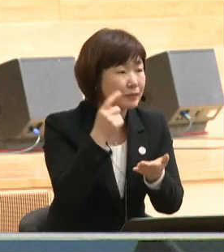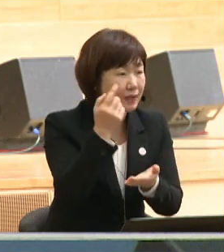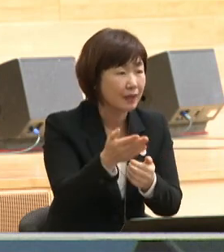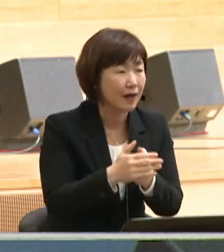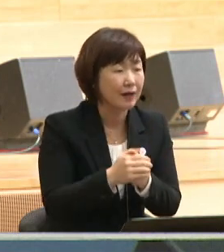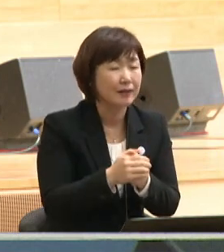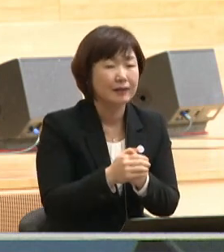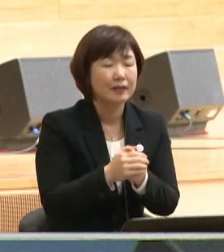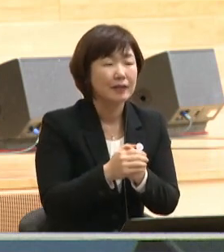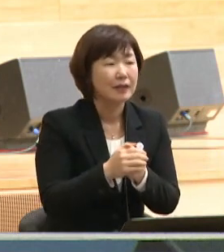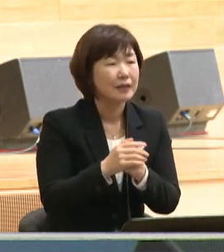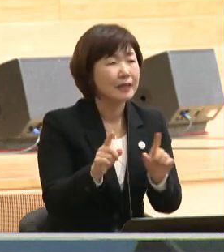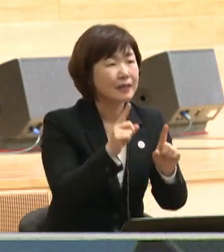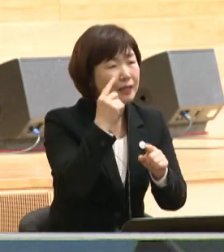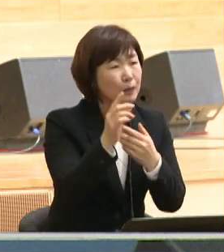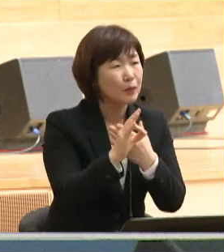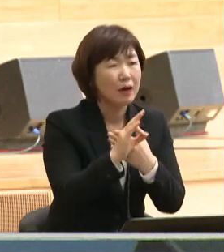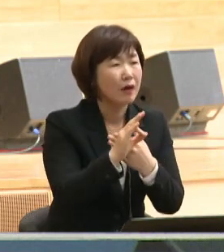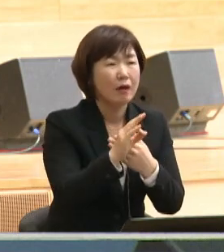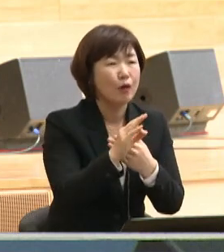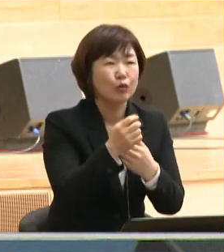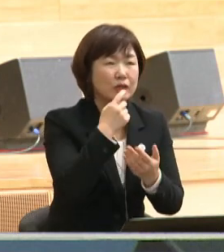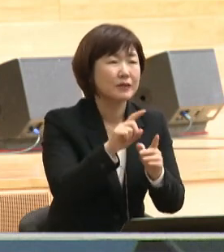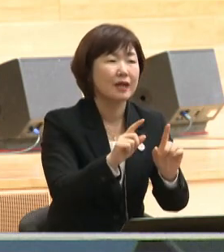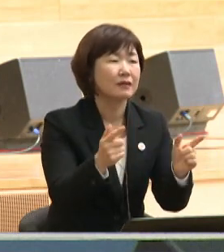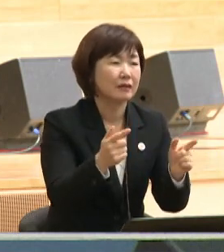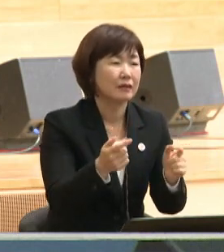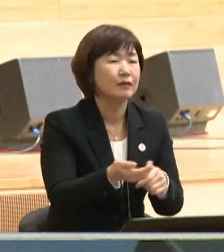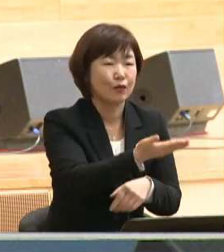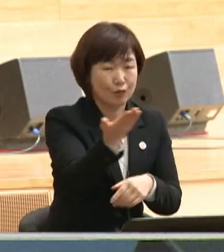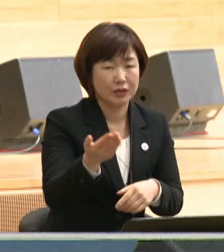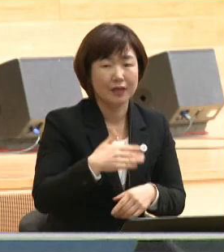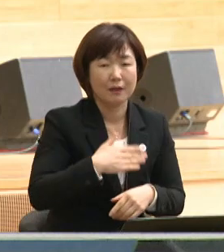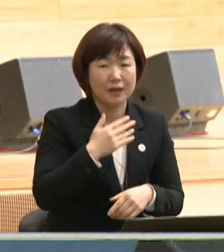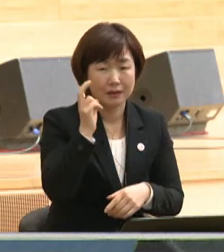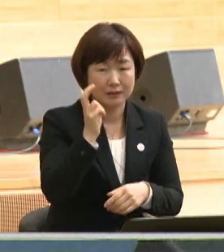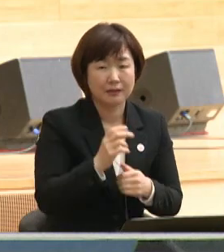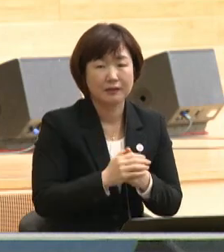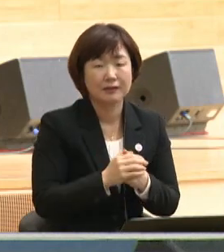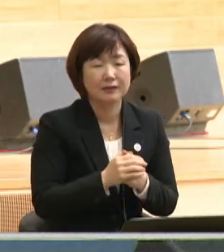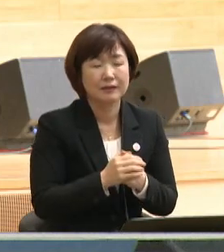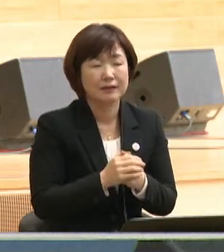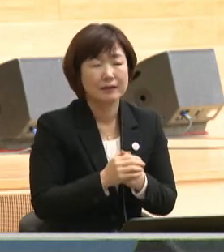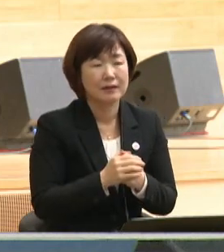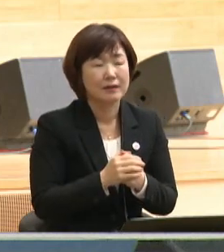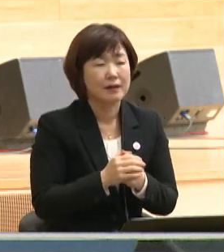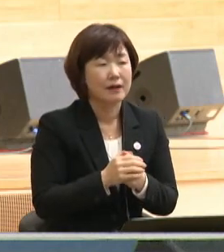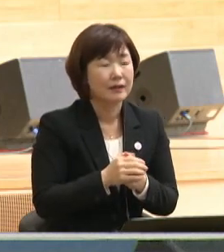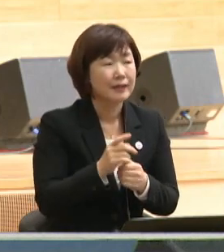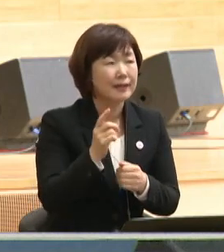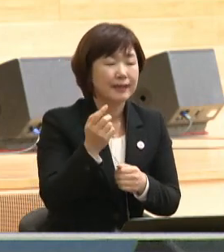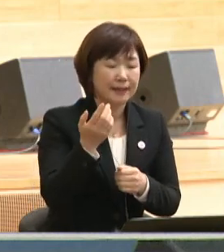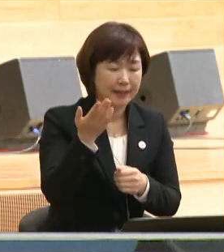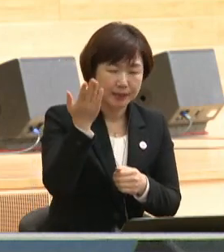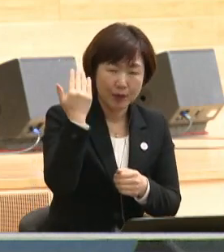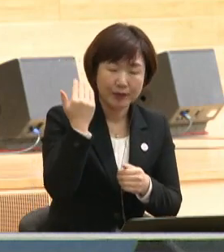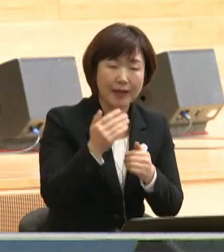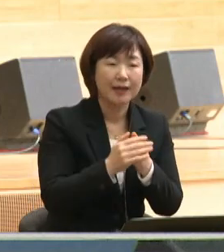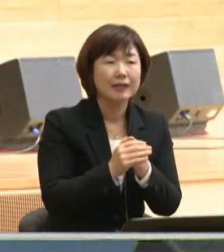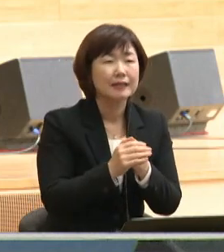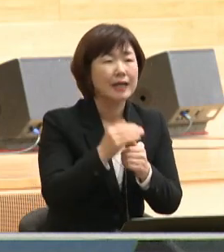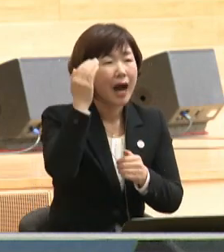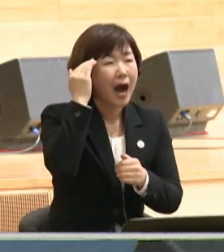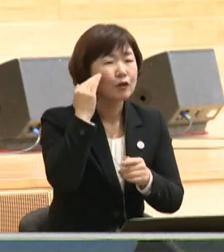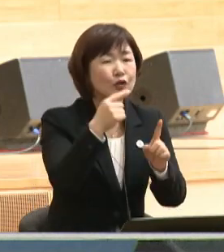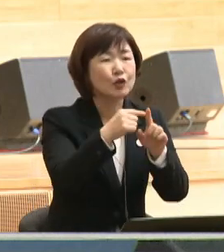살아보면 결코 쉽지 않다는 것을 우리 성도님들도 잘 아실 겁니다 언젠가 그 한국교회